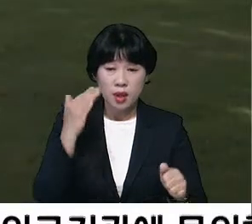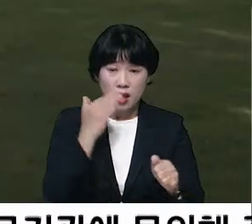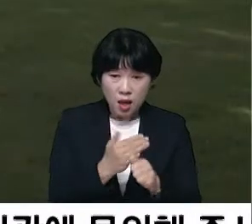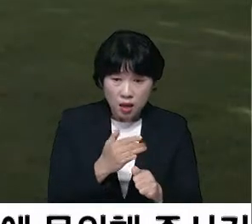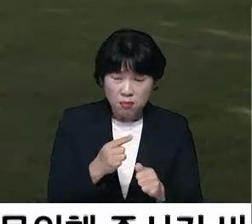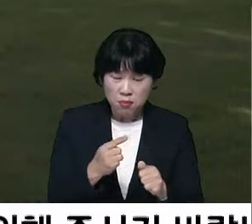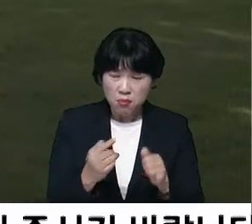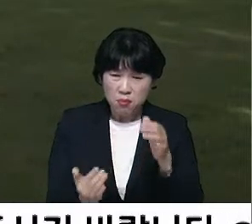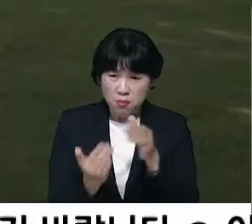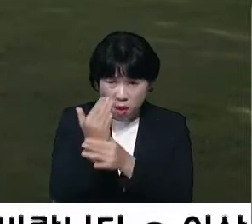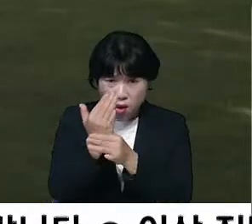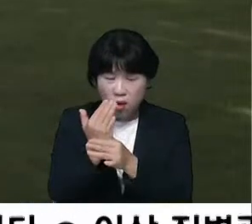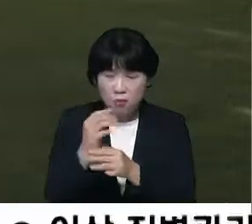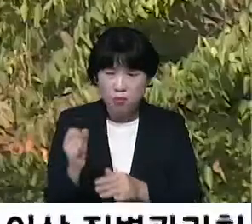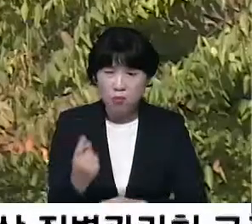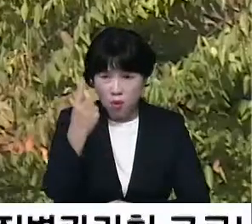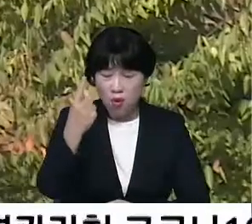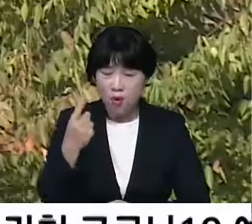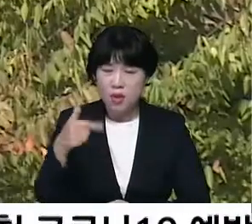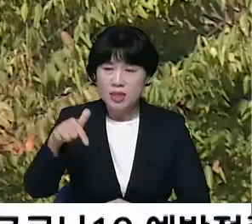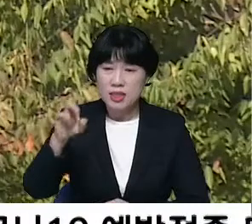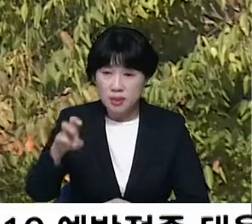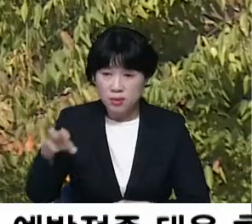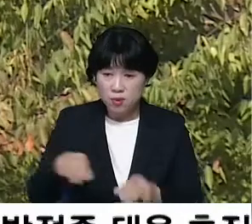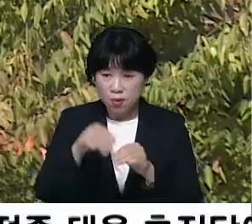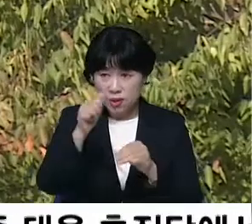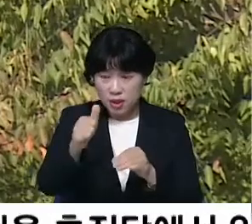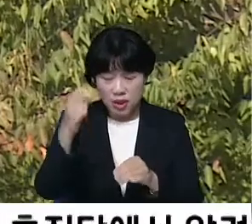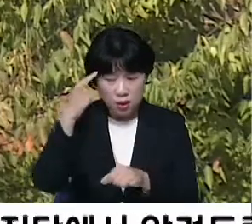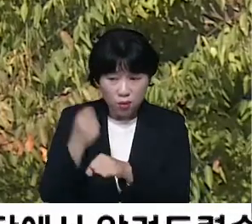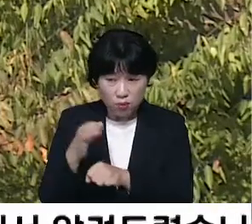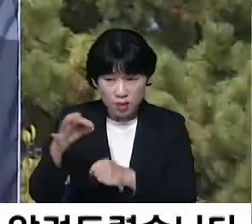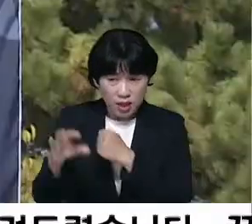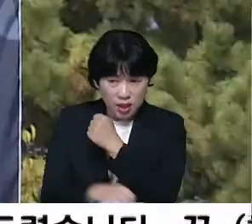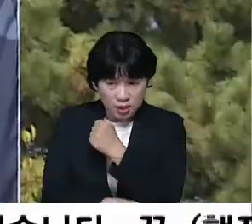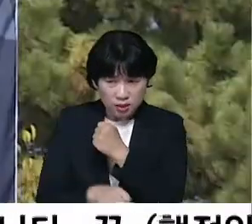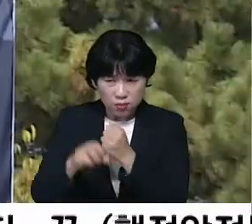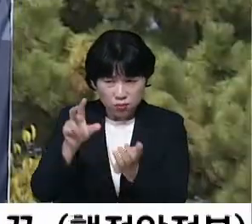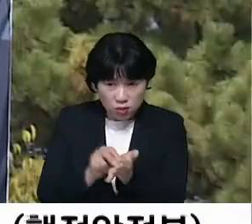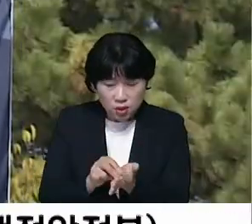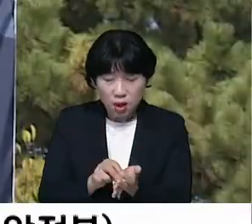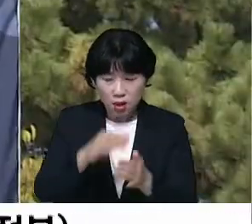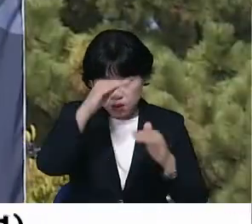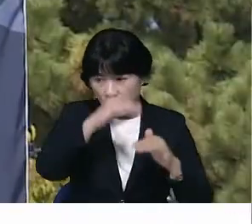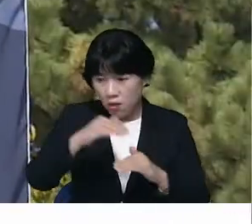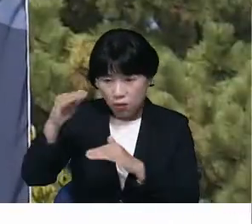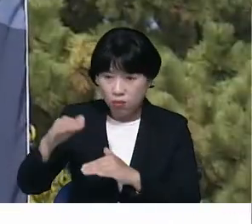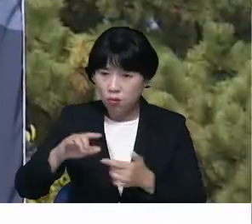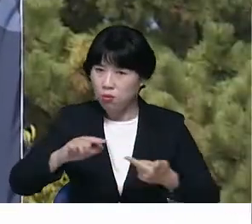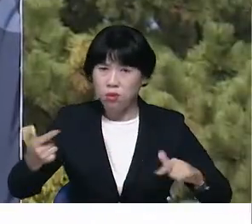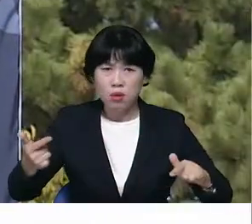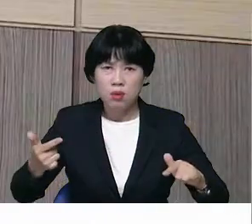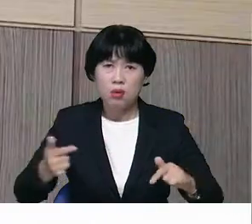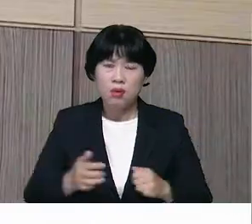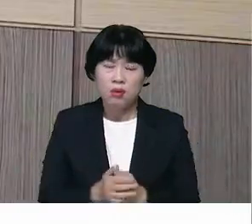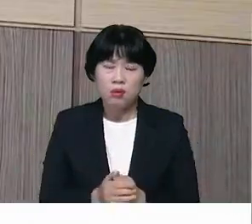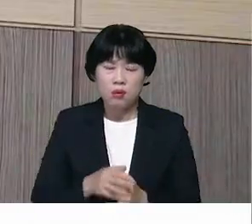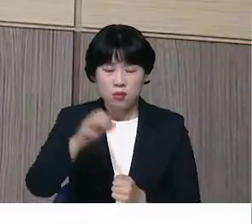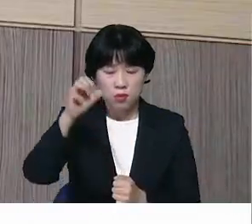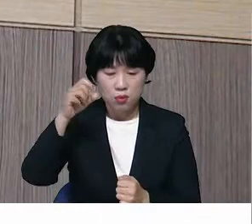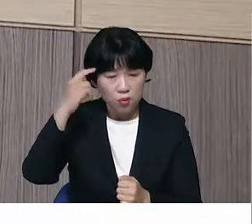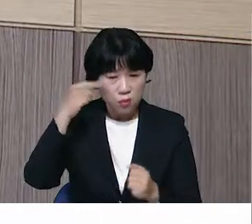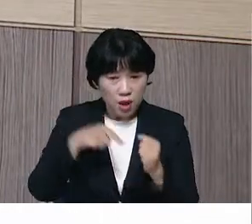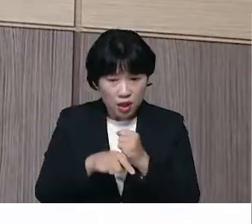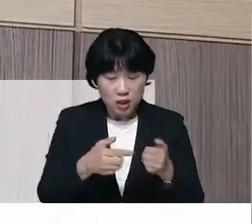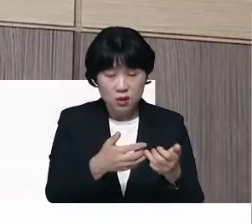사태를 촉발시킨 김 총장 의 연구비 부당수령 의혹 또 사실과 달랐습니다 광주과기원